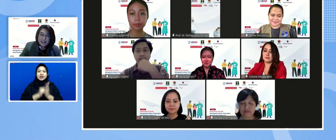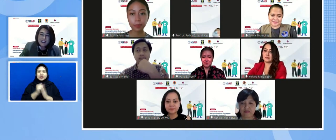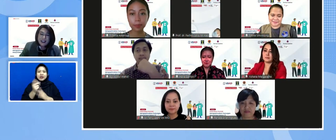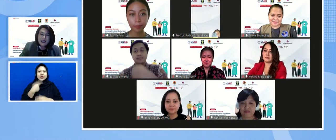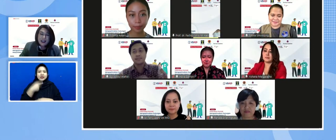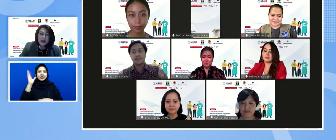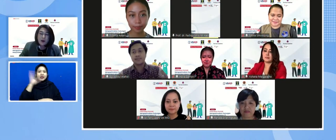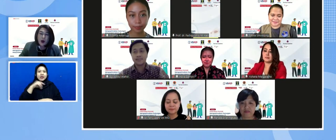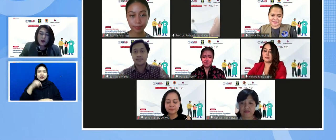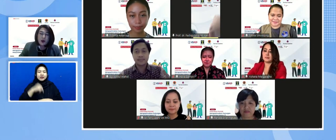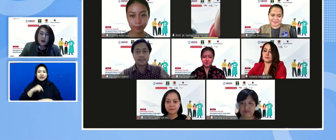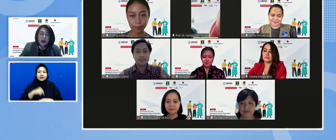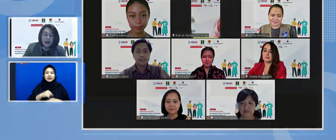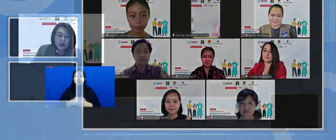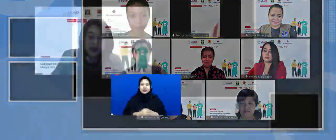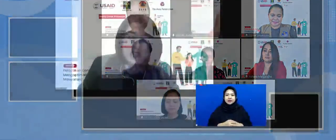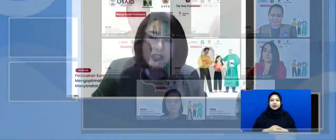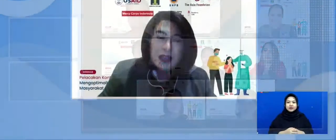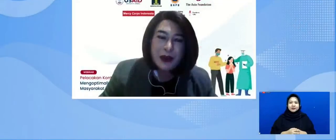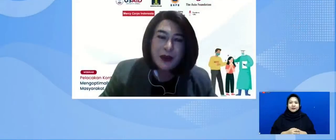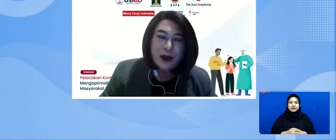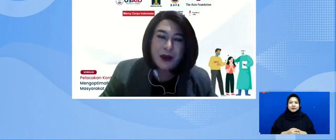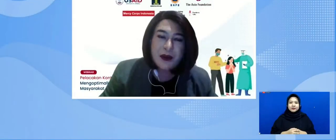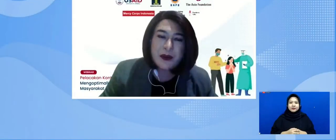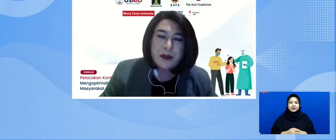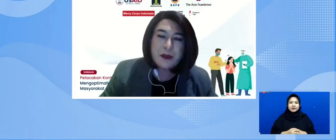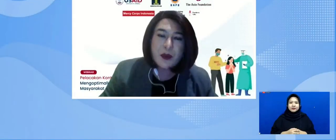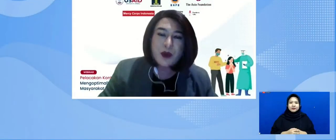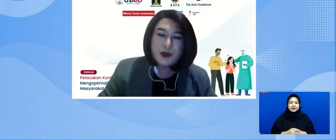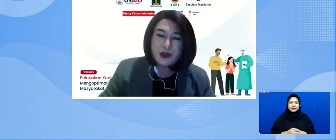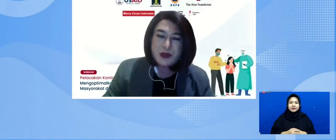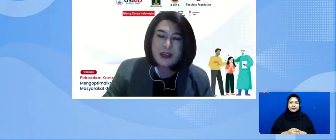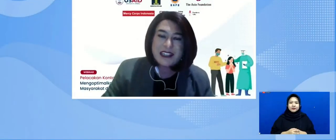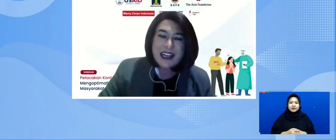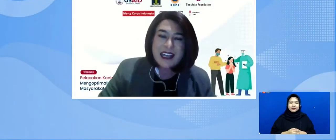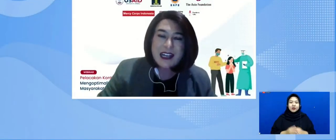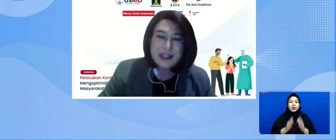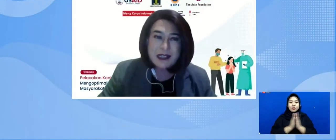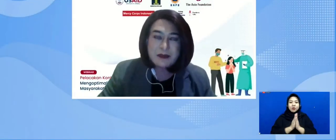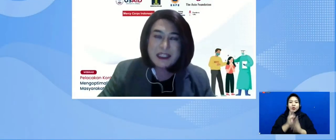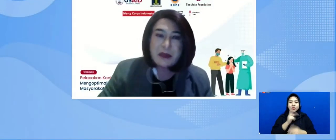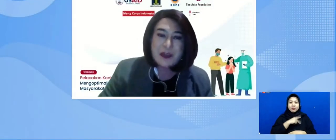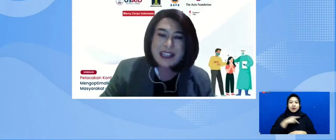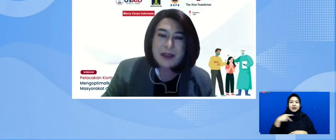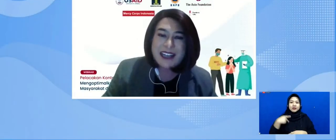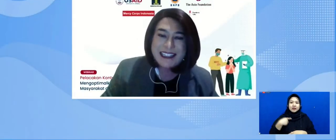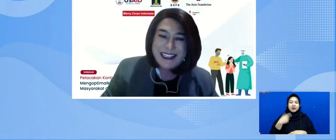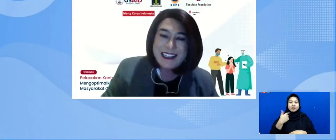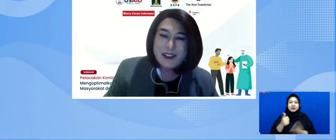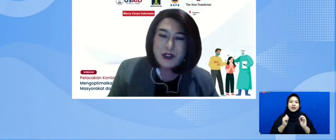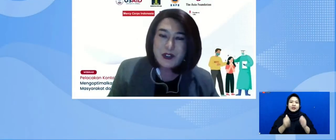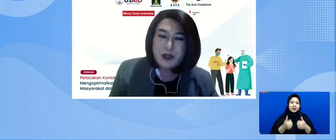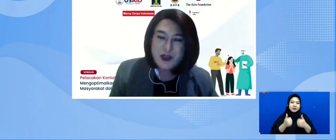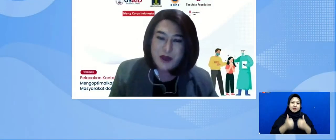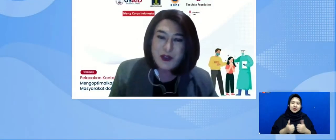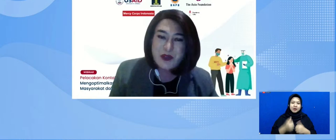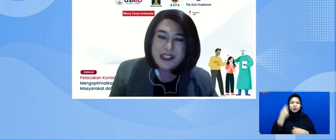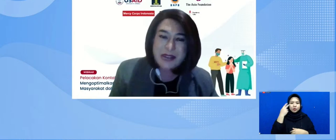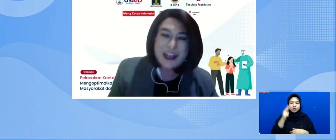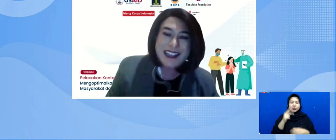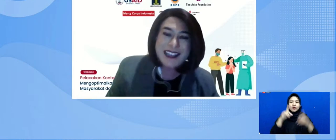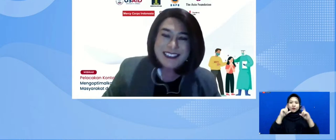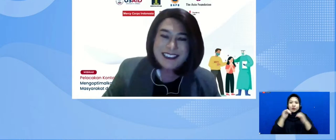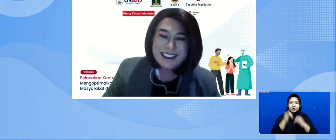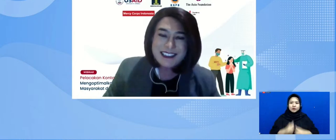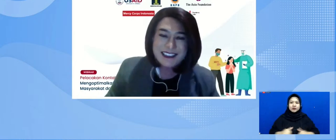ini. Mundur, jemput Ibu, usah parkir ya. Mau cepat kita. Mohon untuk panitia bisa mempersiapkan diri untuk bersuah foto